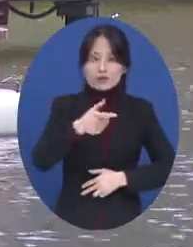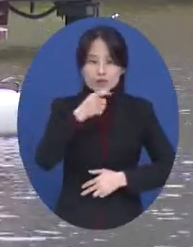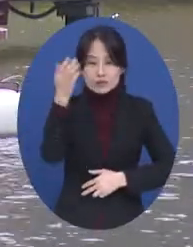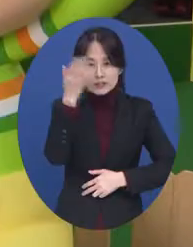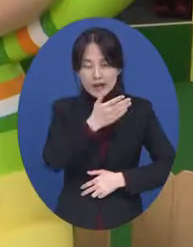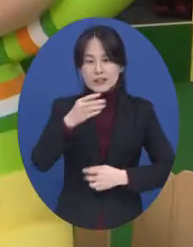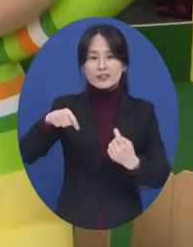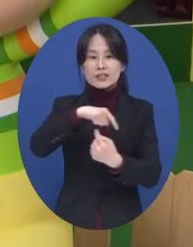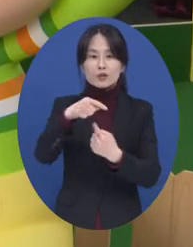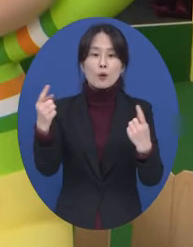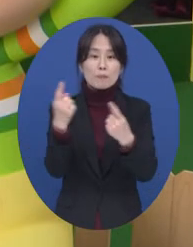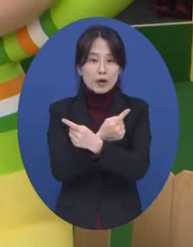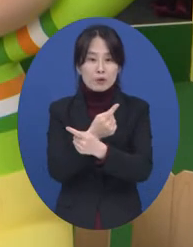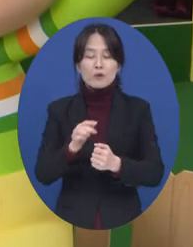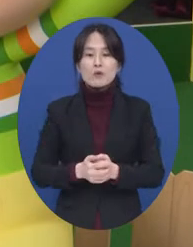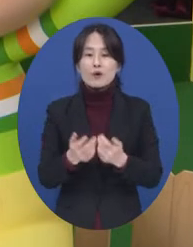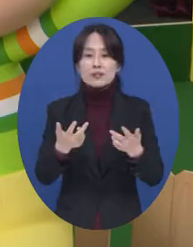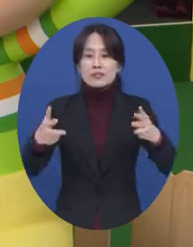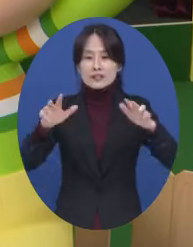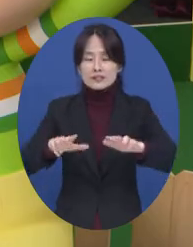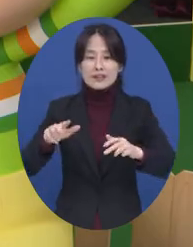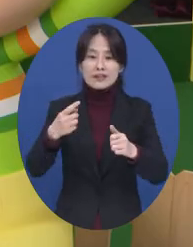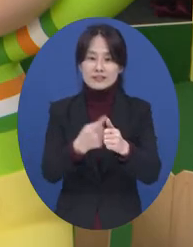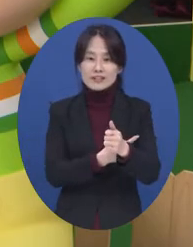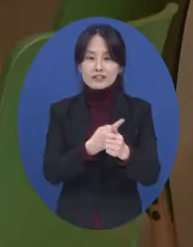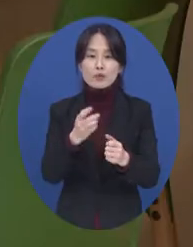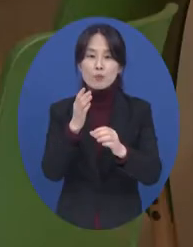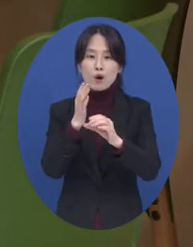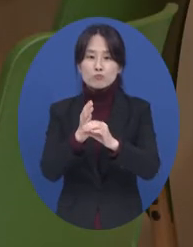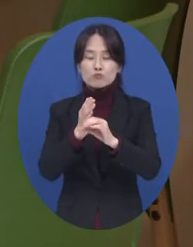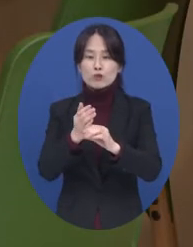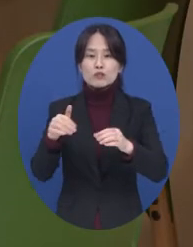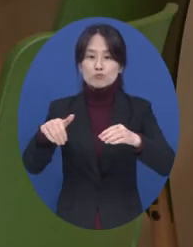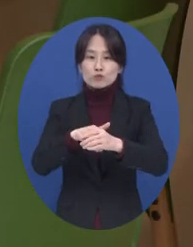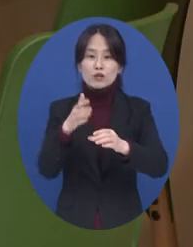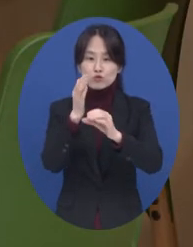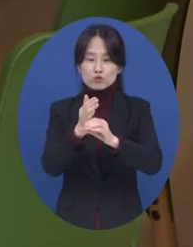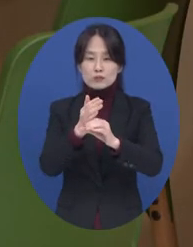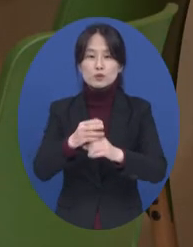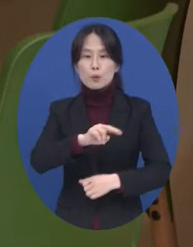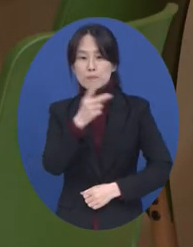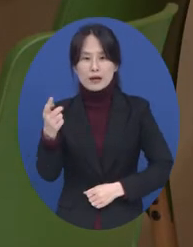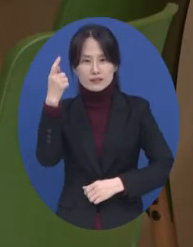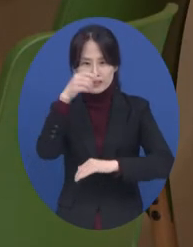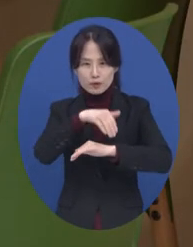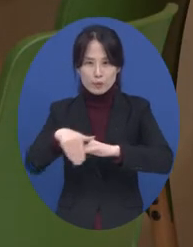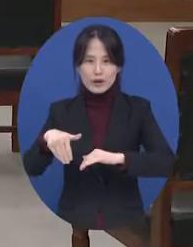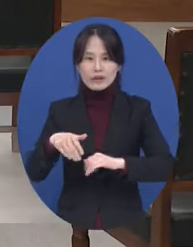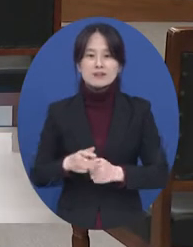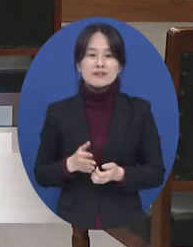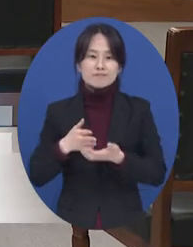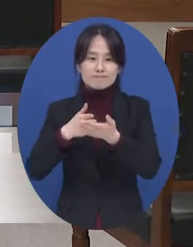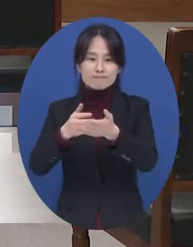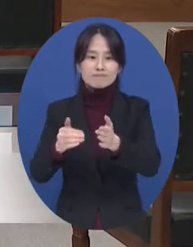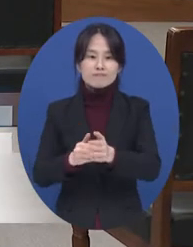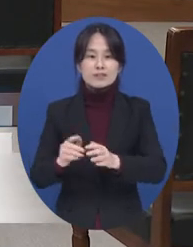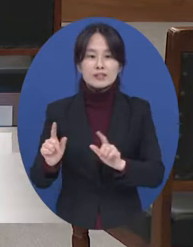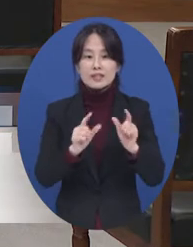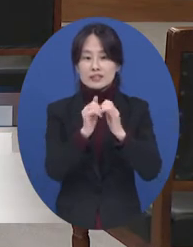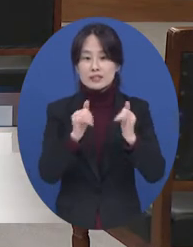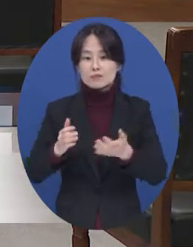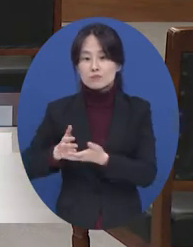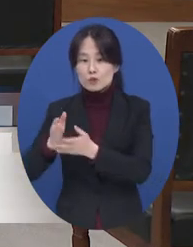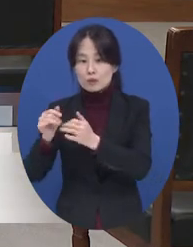예술이 어우러진 테마파크를 조성해 생태와 문화의 중심지로 탈바꿈시키겠다는 구상을 밝혔습니다. 주민과